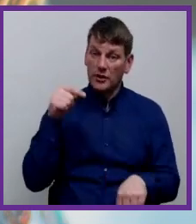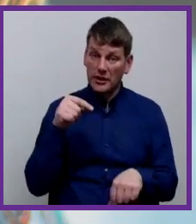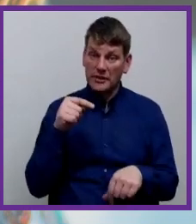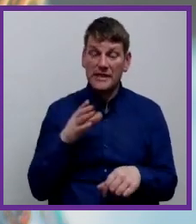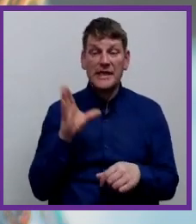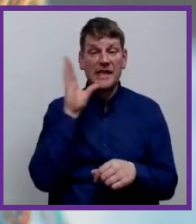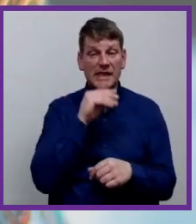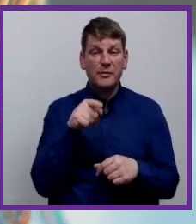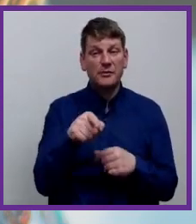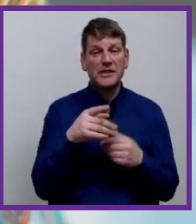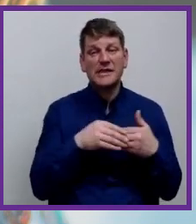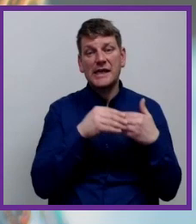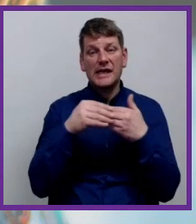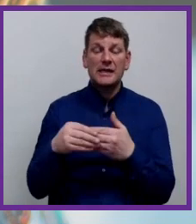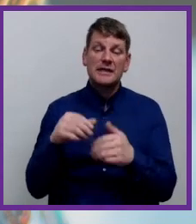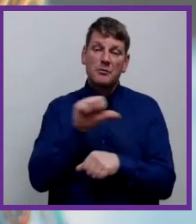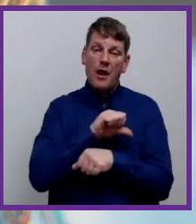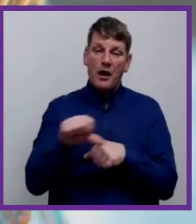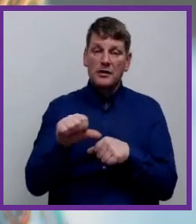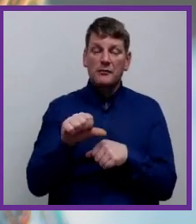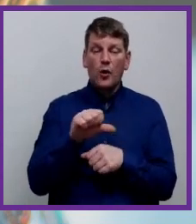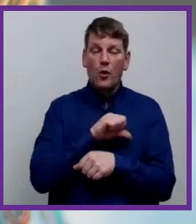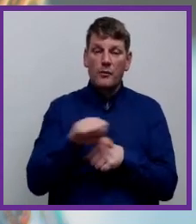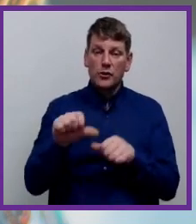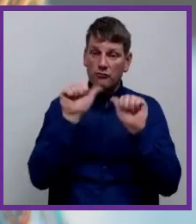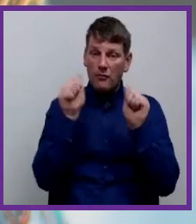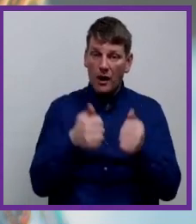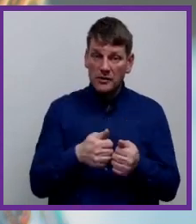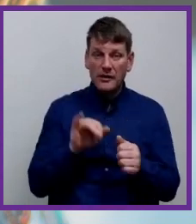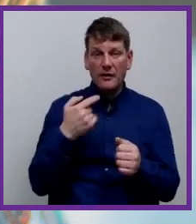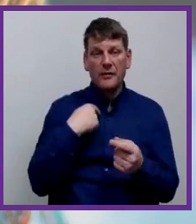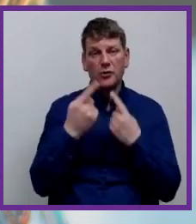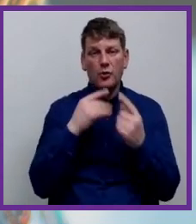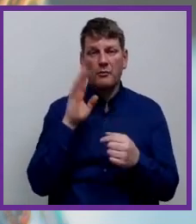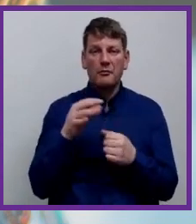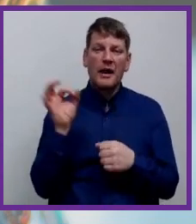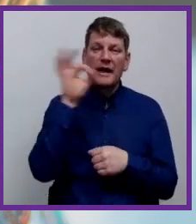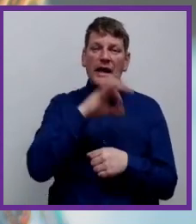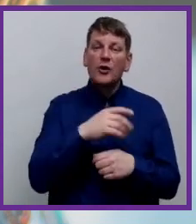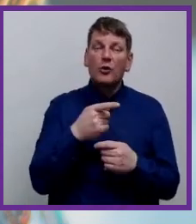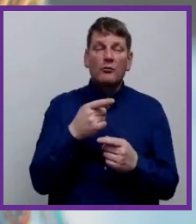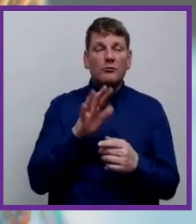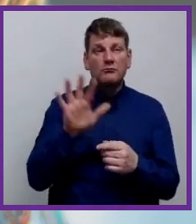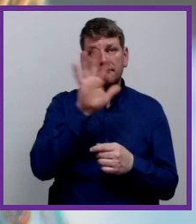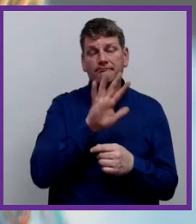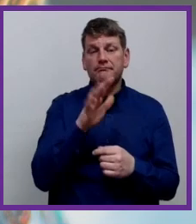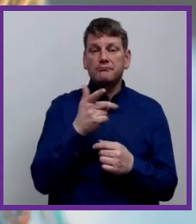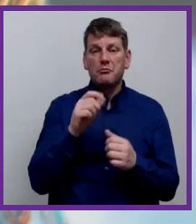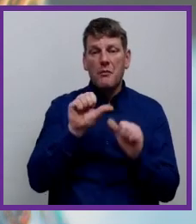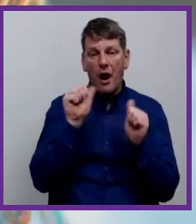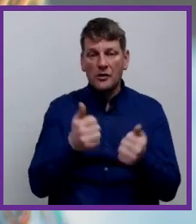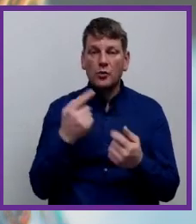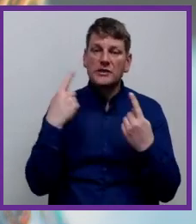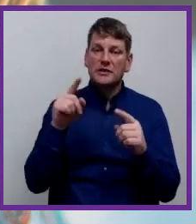iespējams tas ienes mākslā robežas, jo mēs runājam, piemēram, par rietu mākslu un tad ir citas mākslas